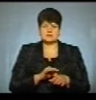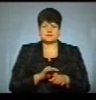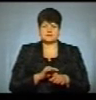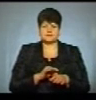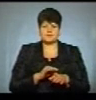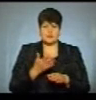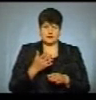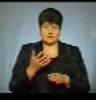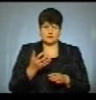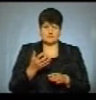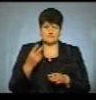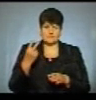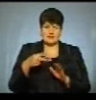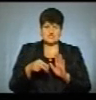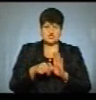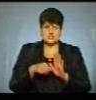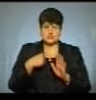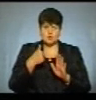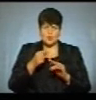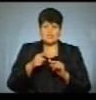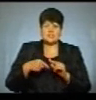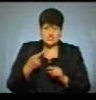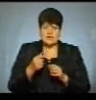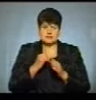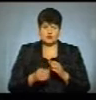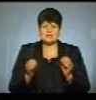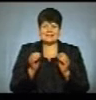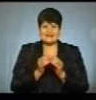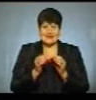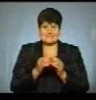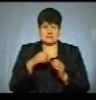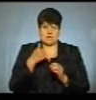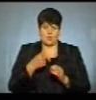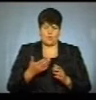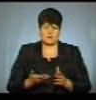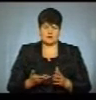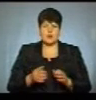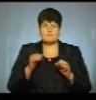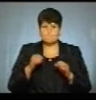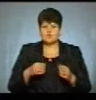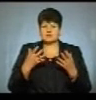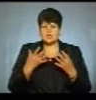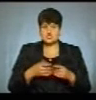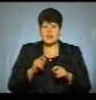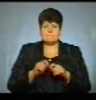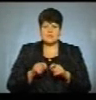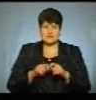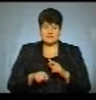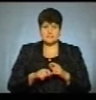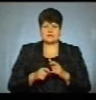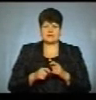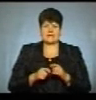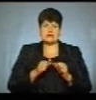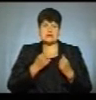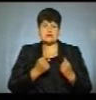які отримала людина, в 26 років і через кожні 10 років. Можна ще також перевірити напруженість імунітету, яка